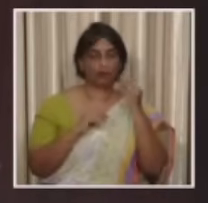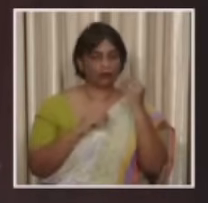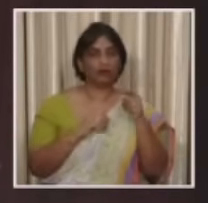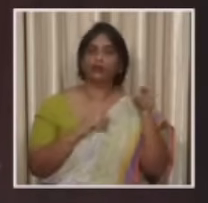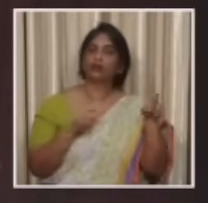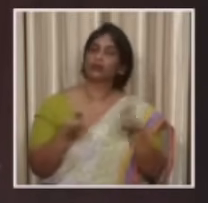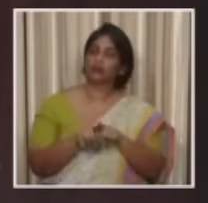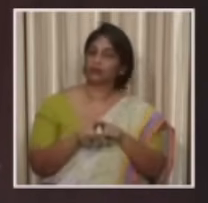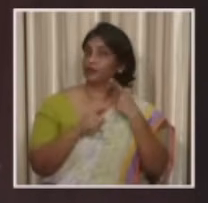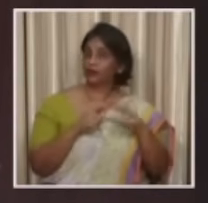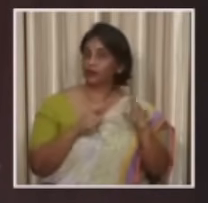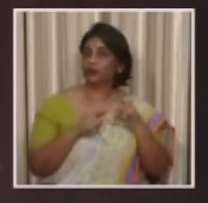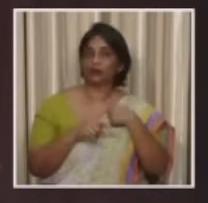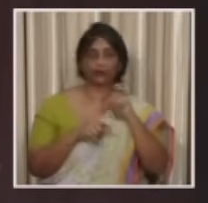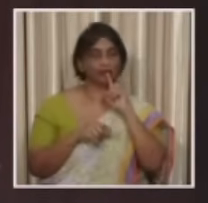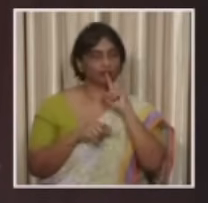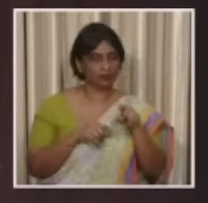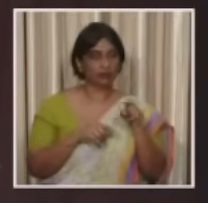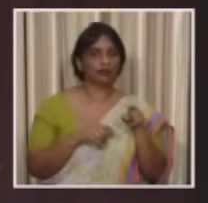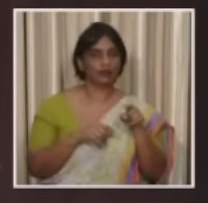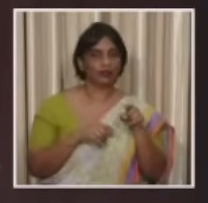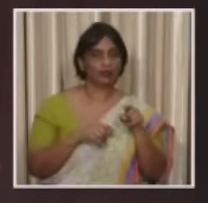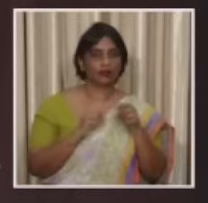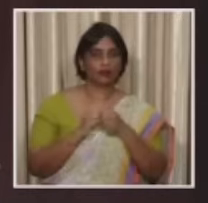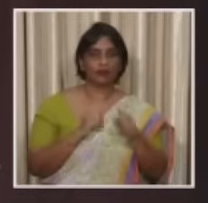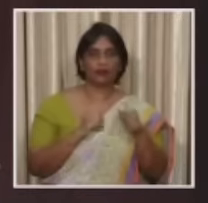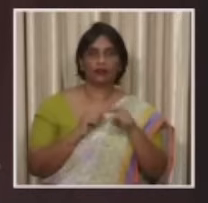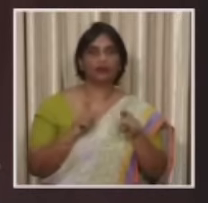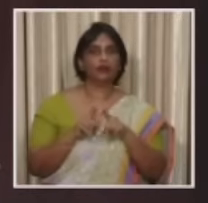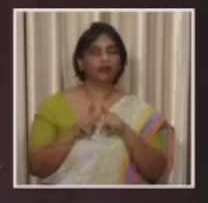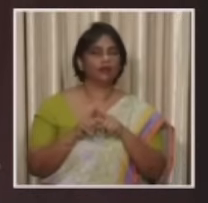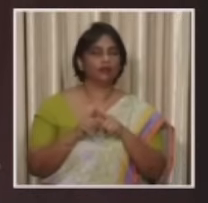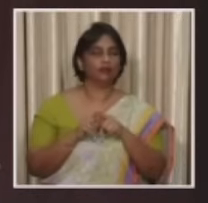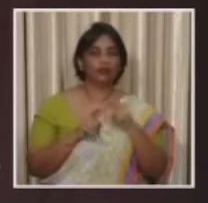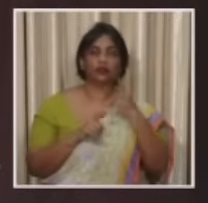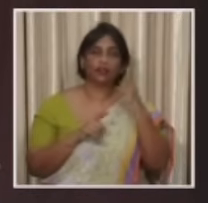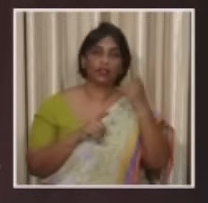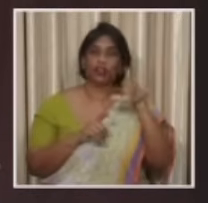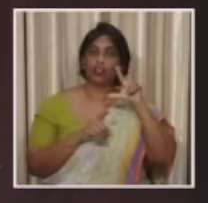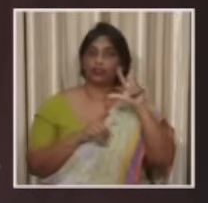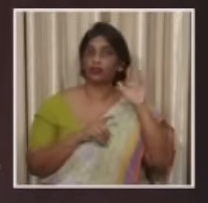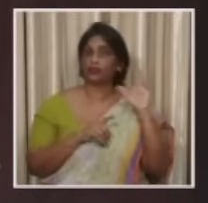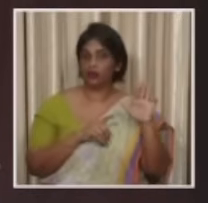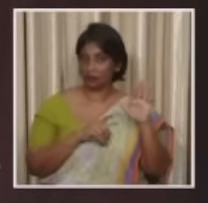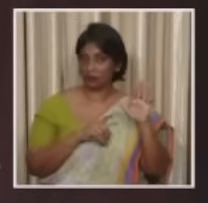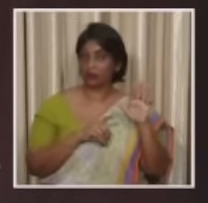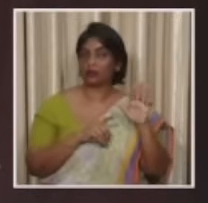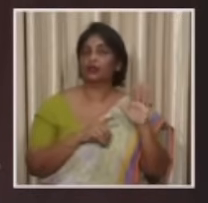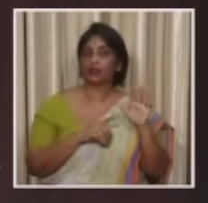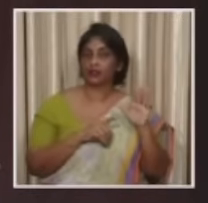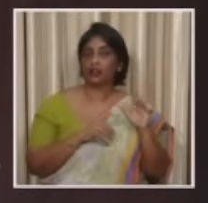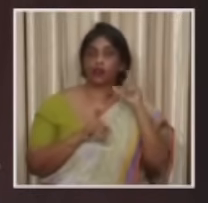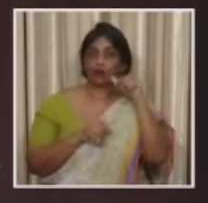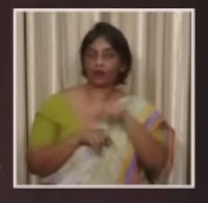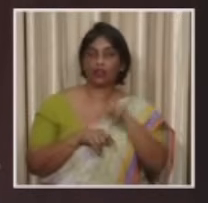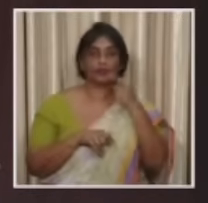ඒ විතරක් නෙමෙයි මං කියන්නම්, ඊළඟට ආපනශාලා බලපත්‍ර දීලා තියෙනවා 1089ක්. කොළඹට